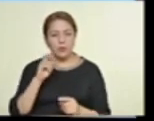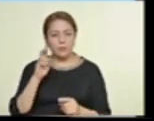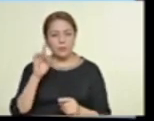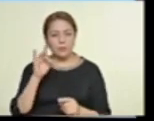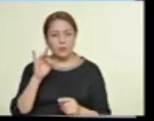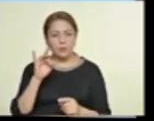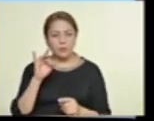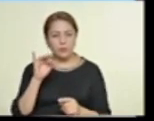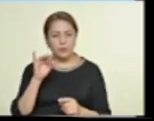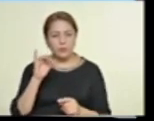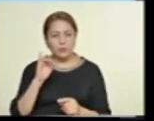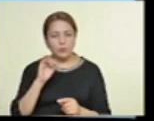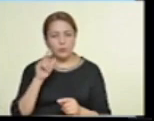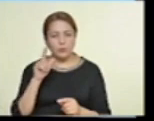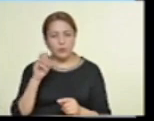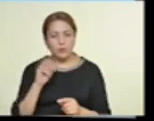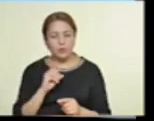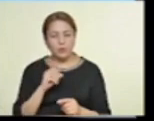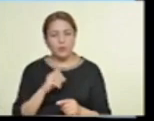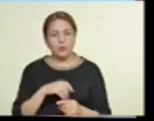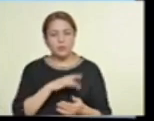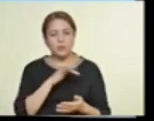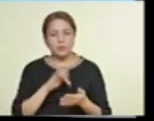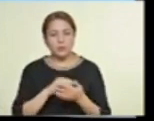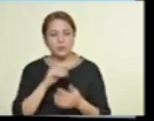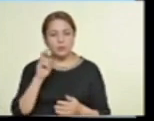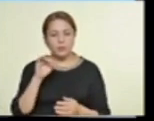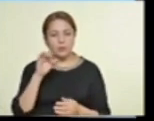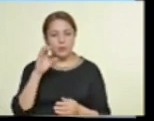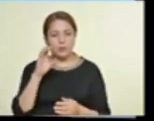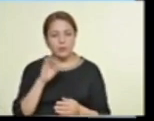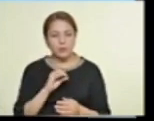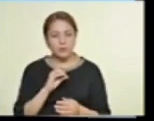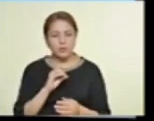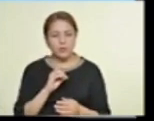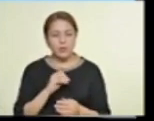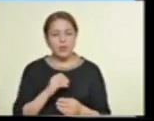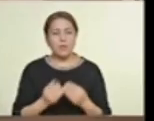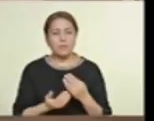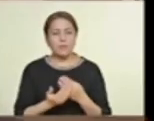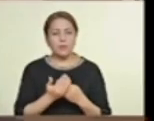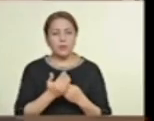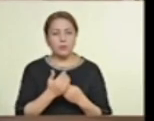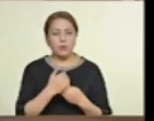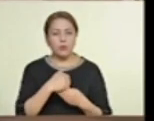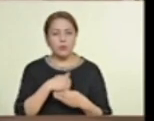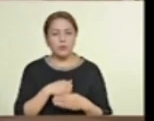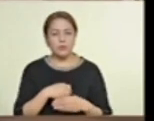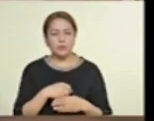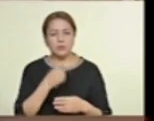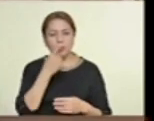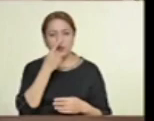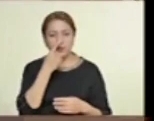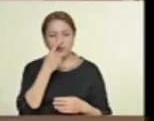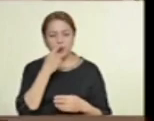shahridagi Bursi mehmonxonasi yaqinida savdogarlar to'planadigan joy nomidan kelib chiqqan ekan.